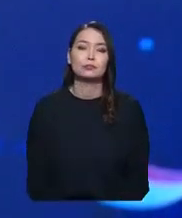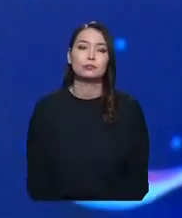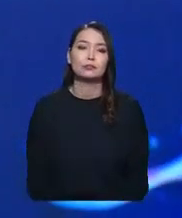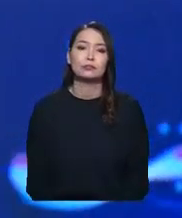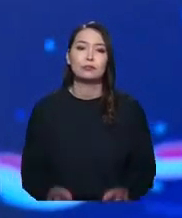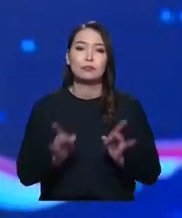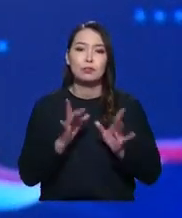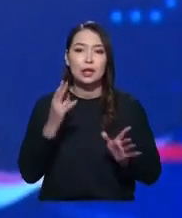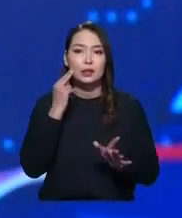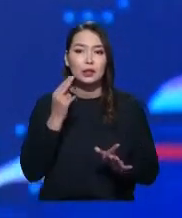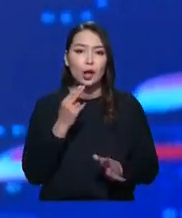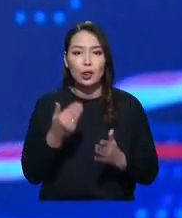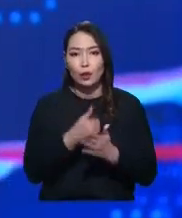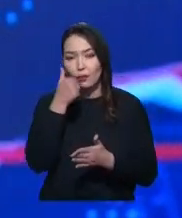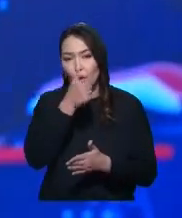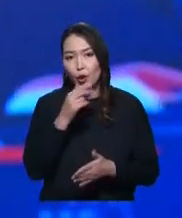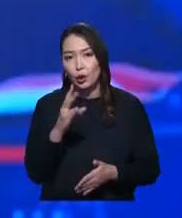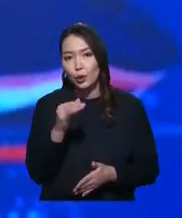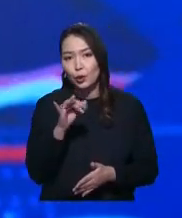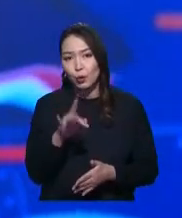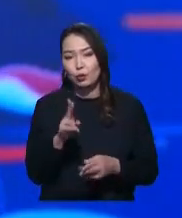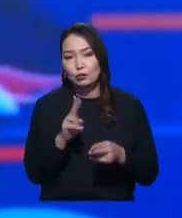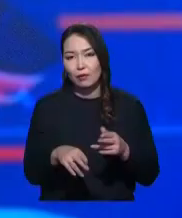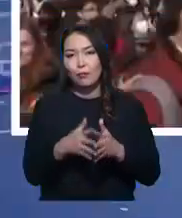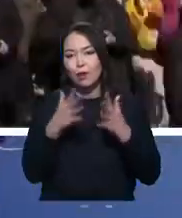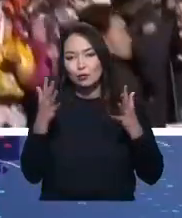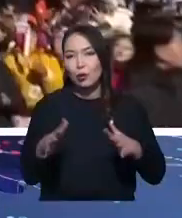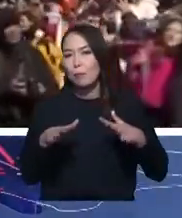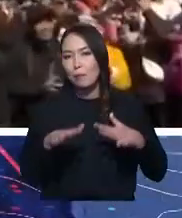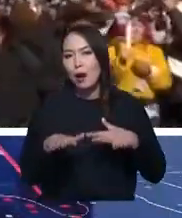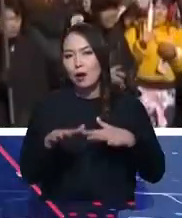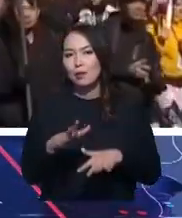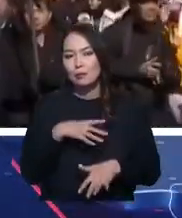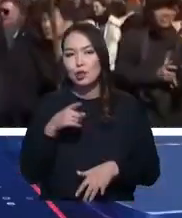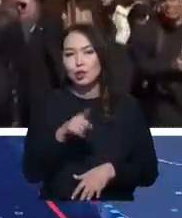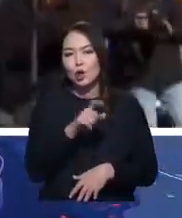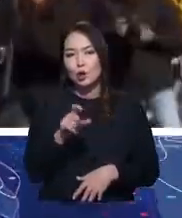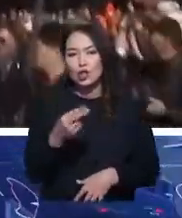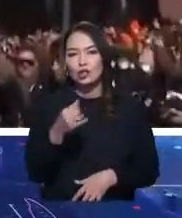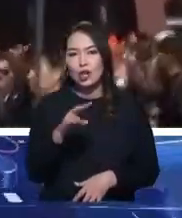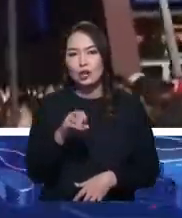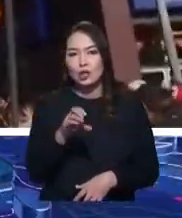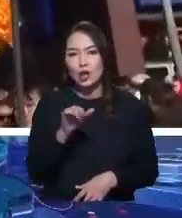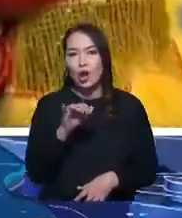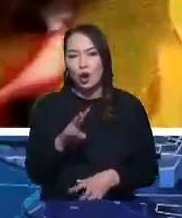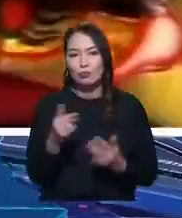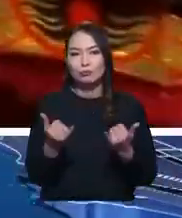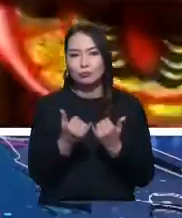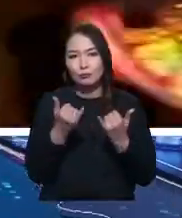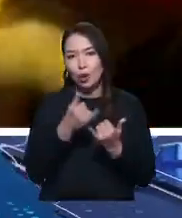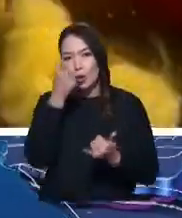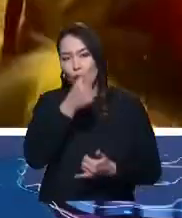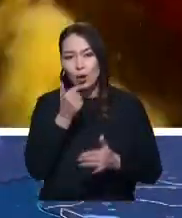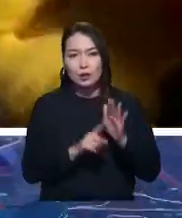празднование китайского Нового года в нью-йорке завершилось большим парадом тысячи людей в чайнатауне отметили наступление года дракона